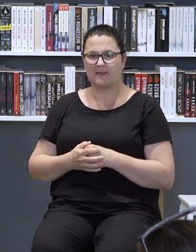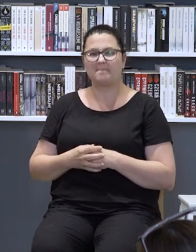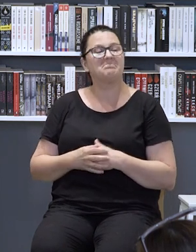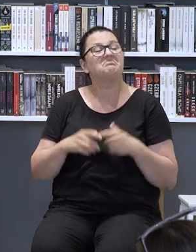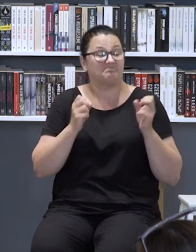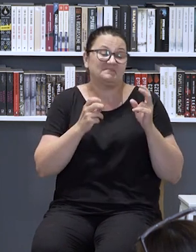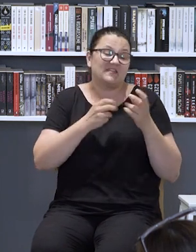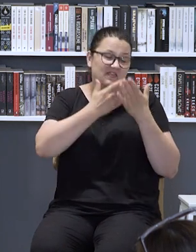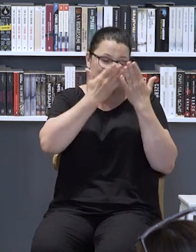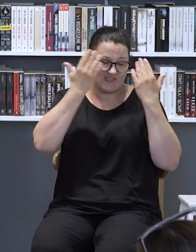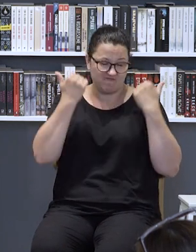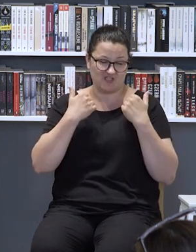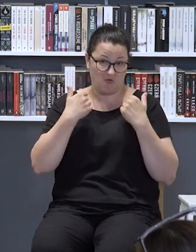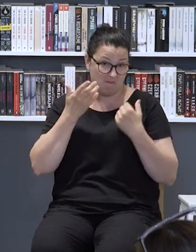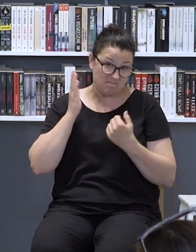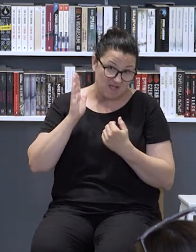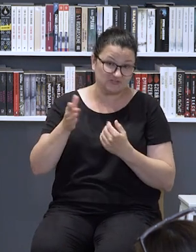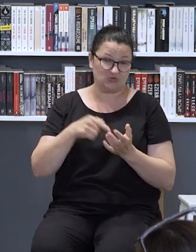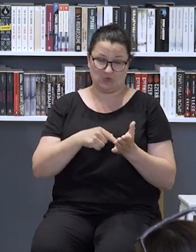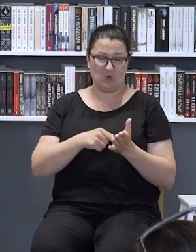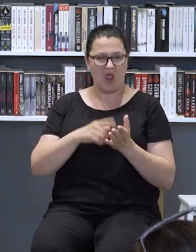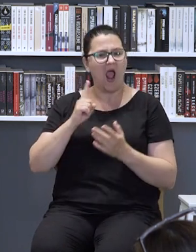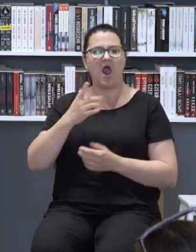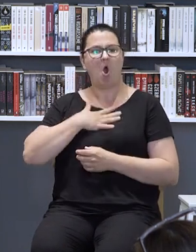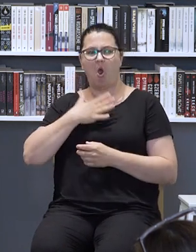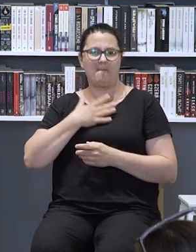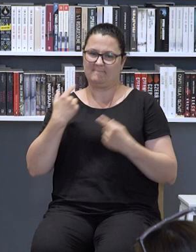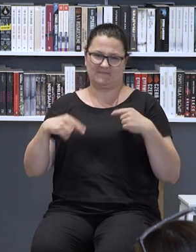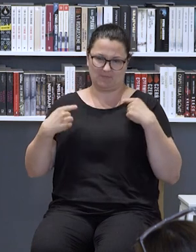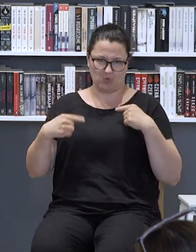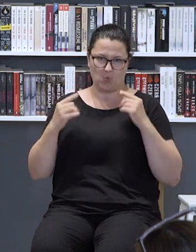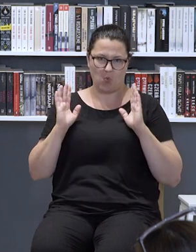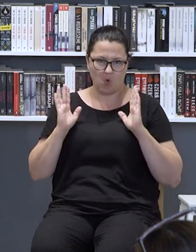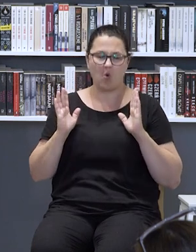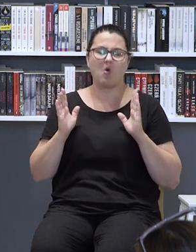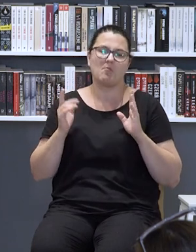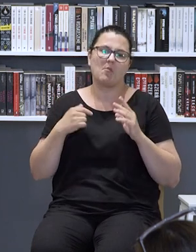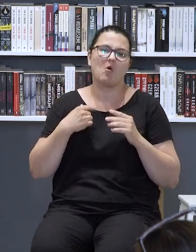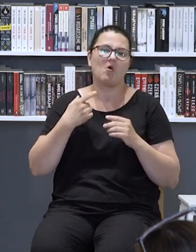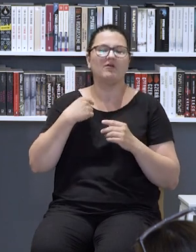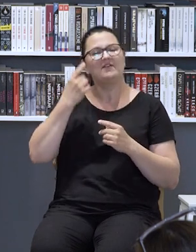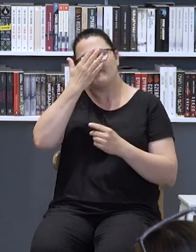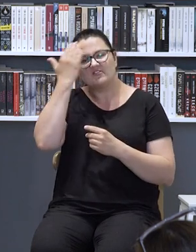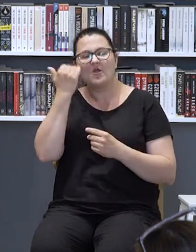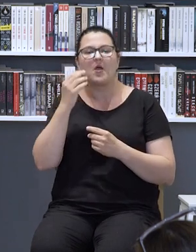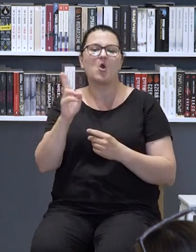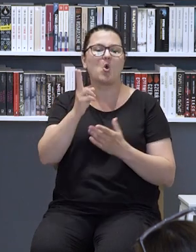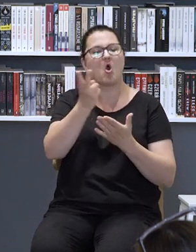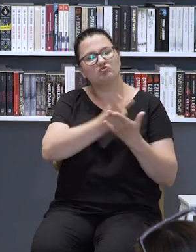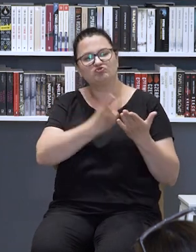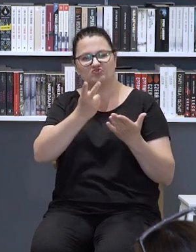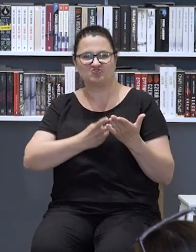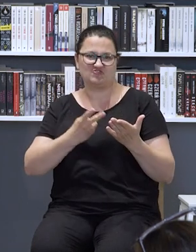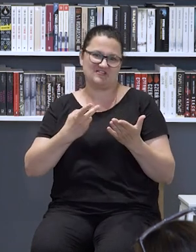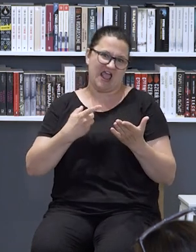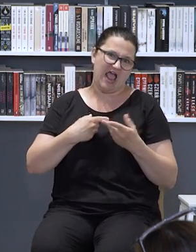Nie wiedziałam, że to tak będzie, ale się tego nie bałam, bo nie myślałam, że przeczyta to ktokolwiek